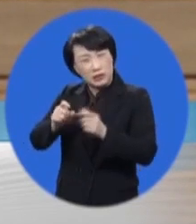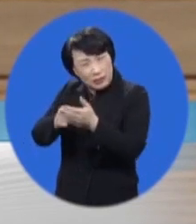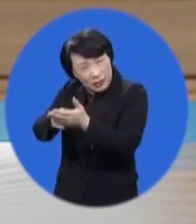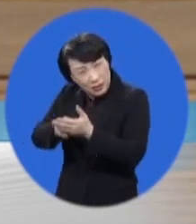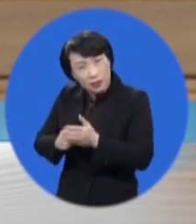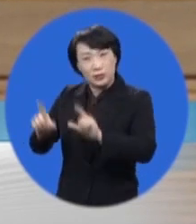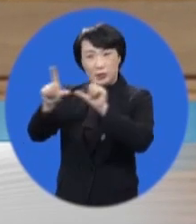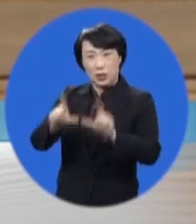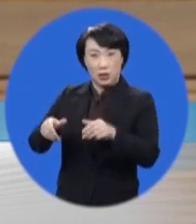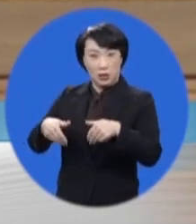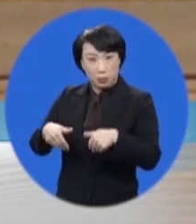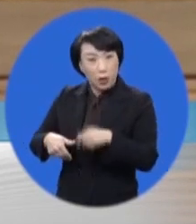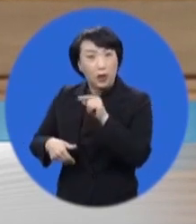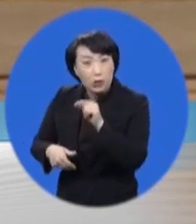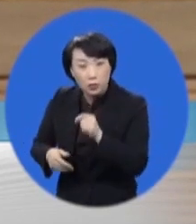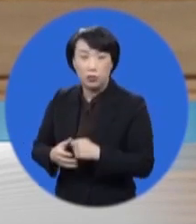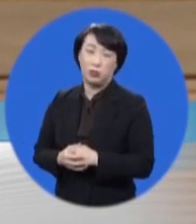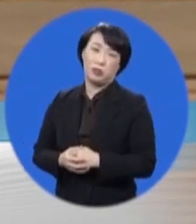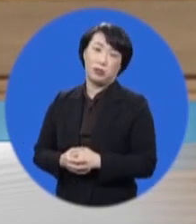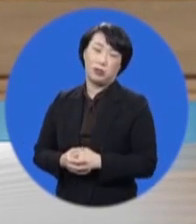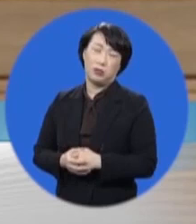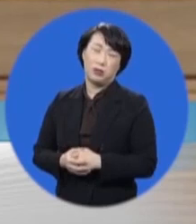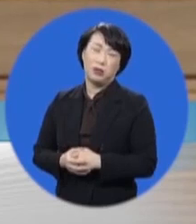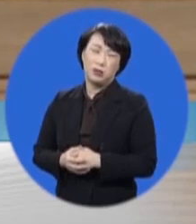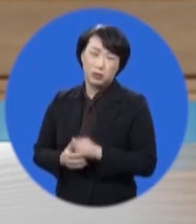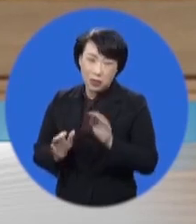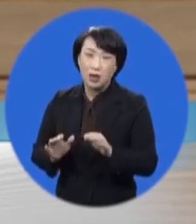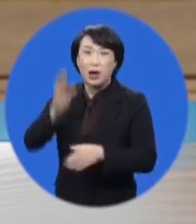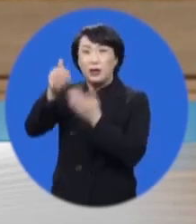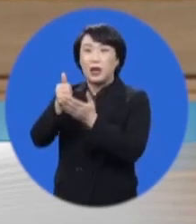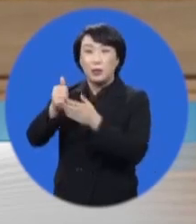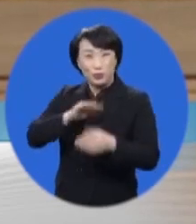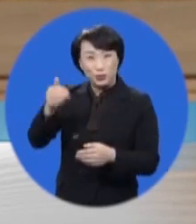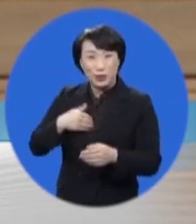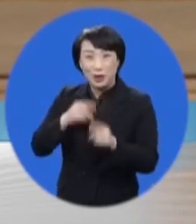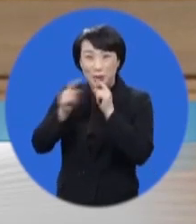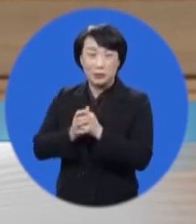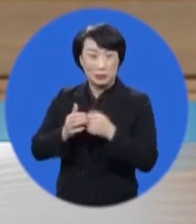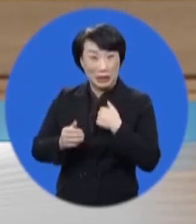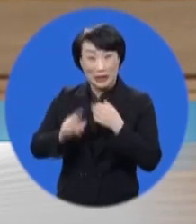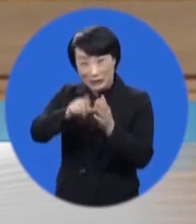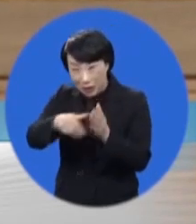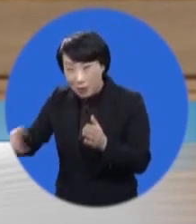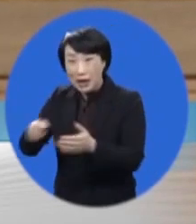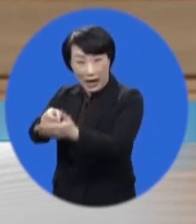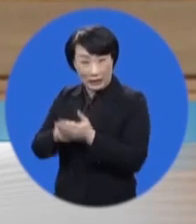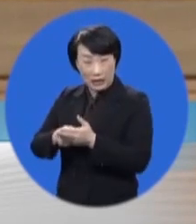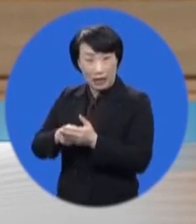뜨르게 사용해야 되느냐 하는 것은 우주컴은 하나님이 우리에게 내 세월을 아끼라고